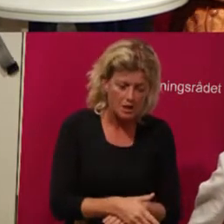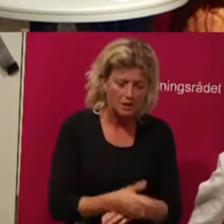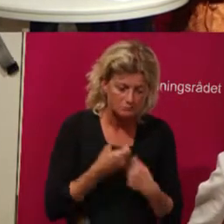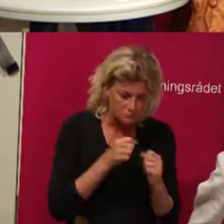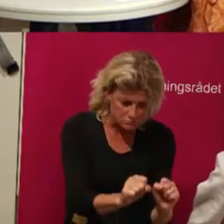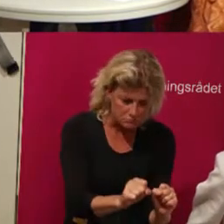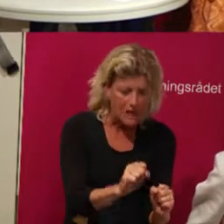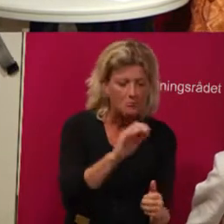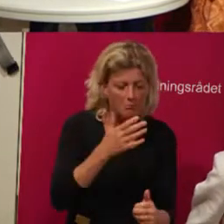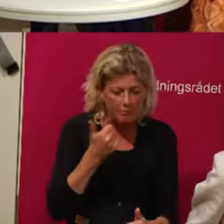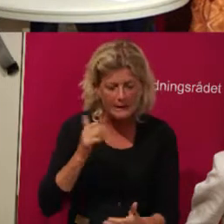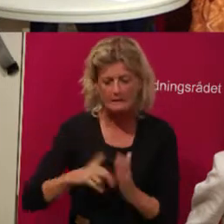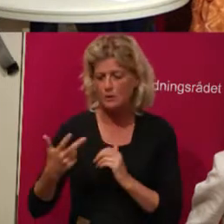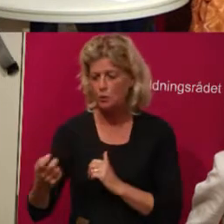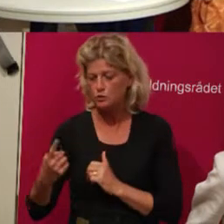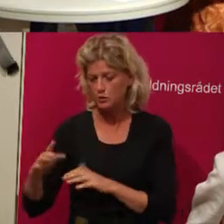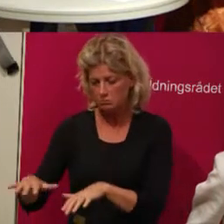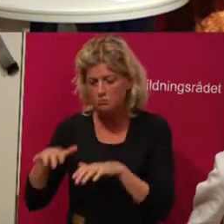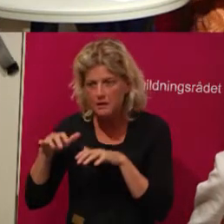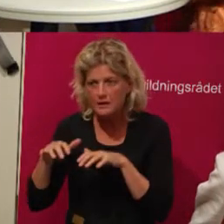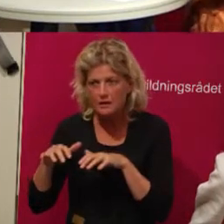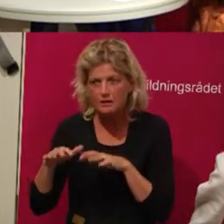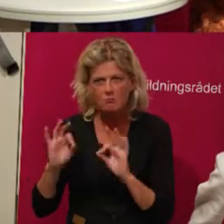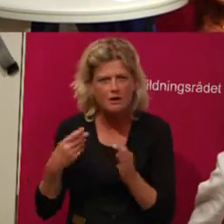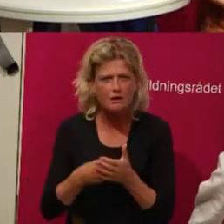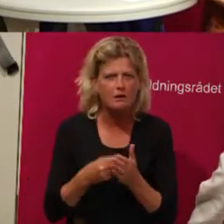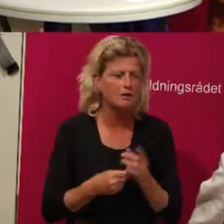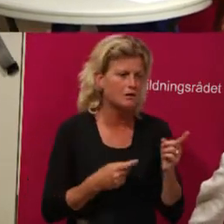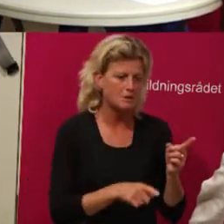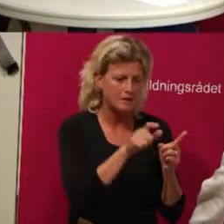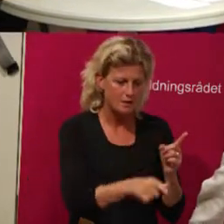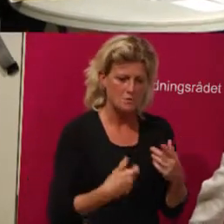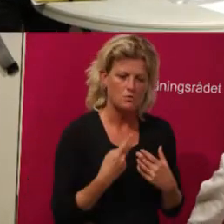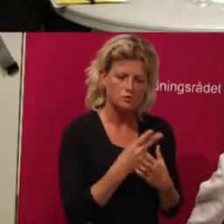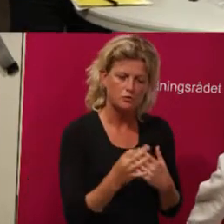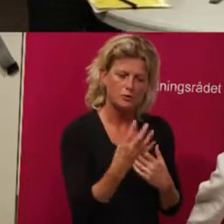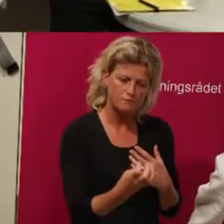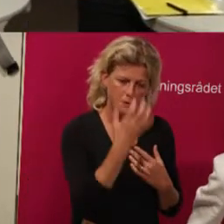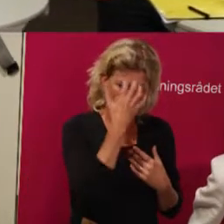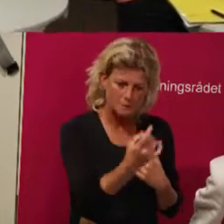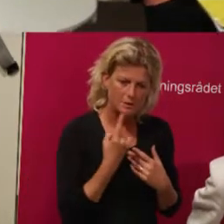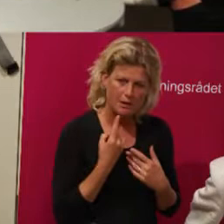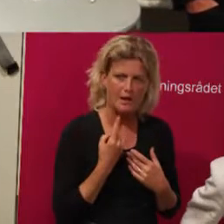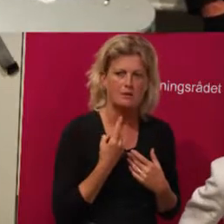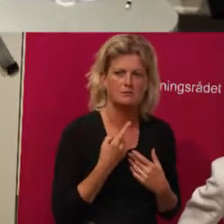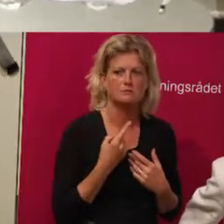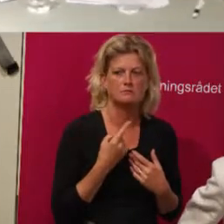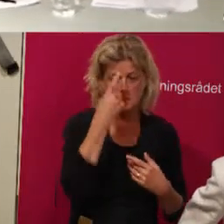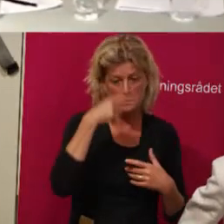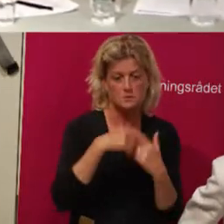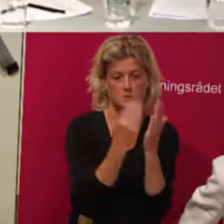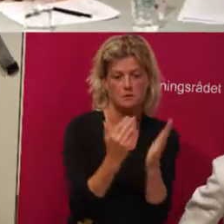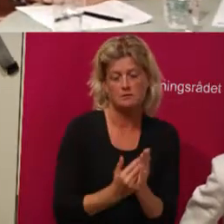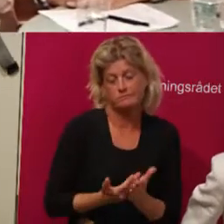än 80. Men vad får det kosta? Just den personen får i snitt 200 kronor i finansiering per kulturprogram. Okej.